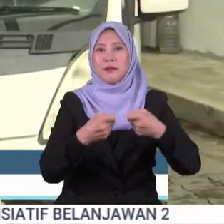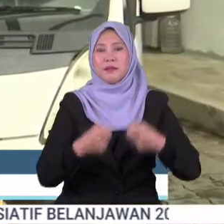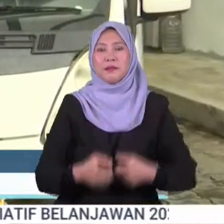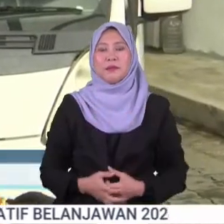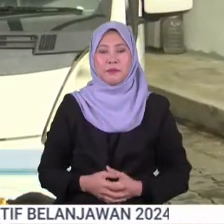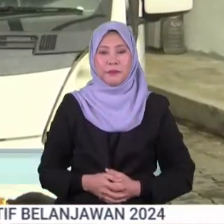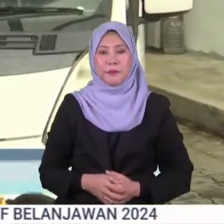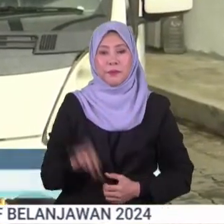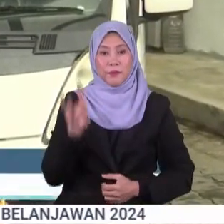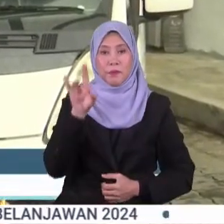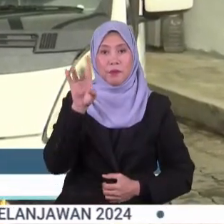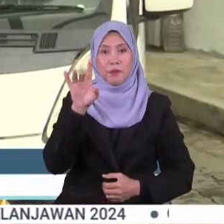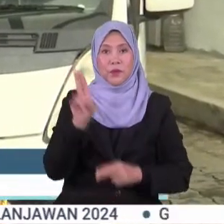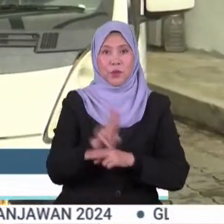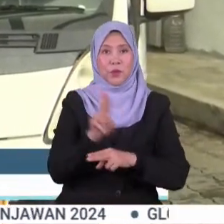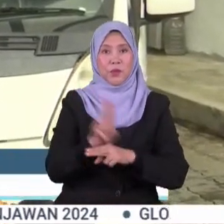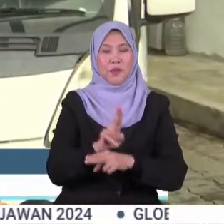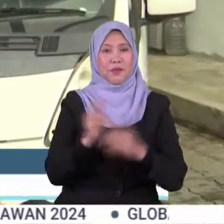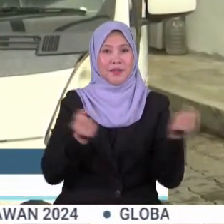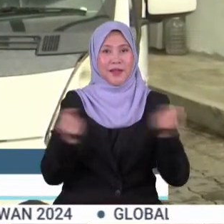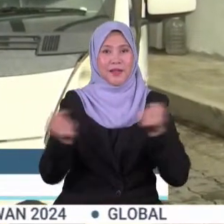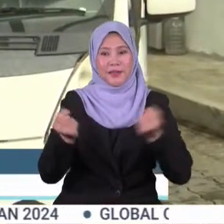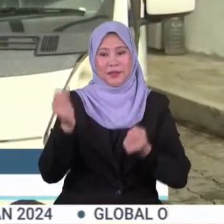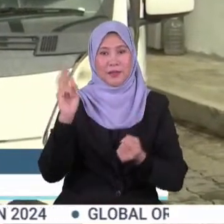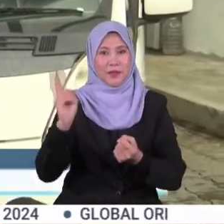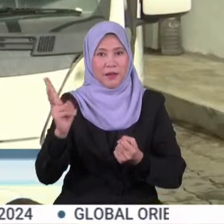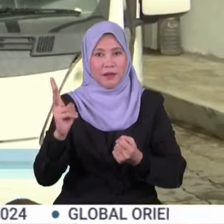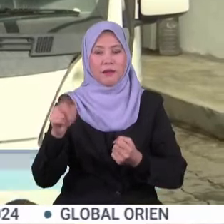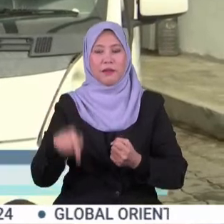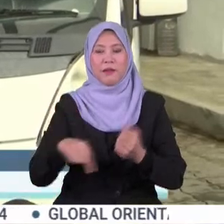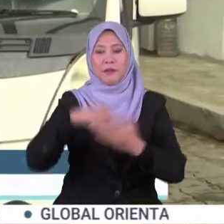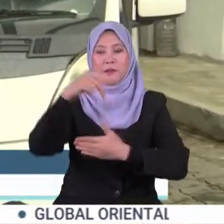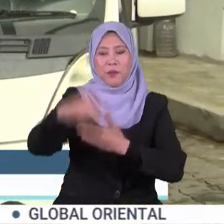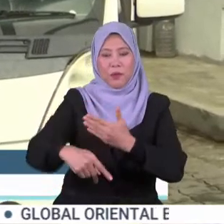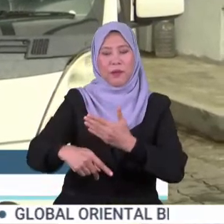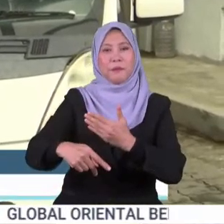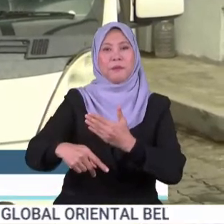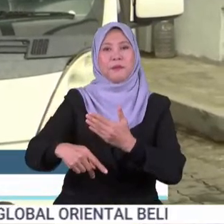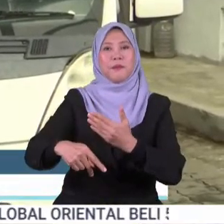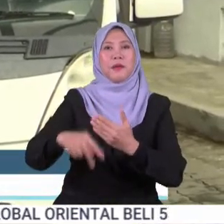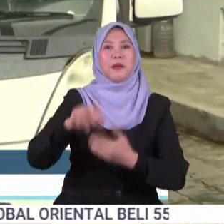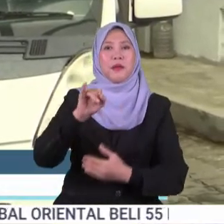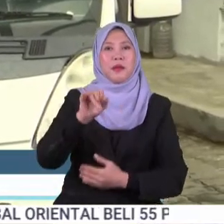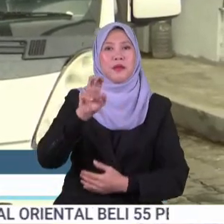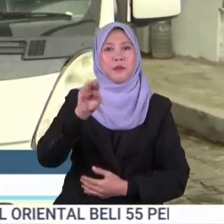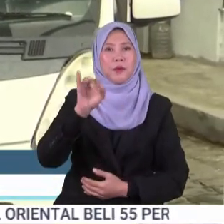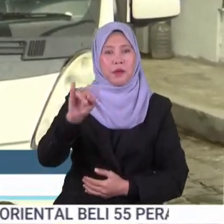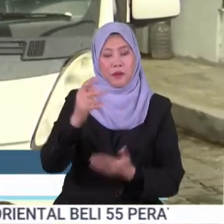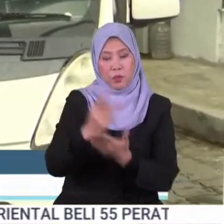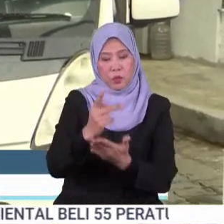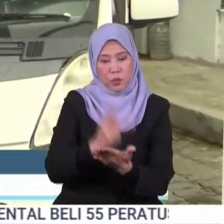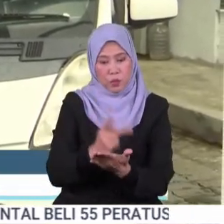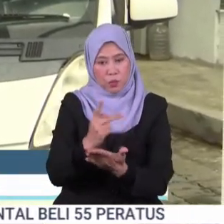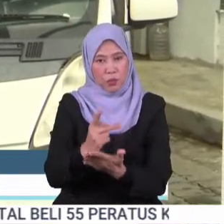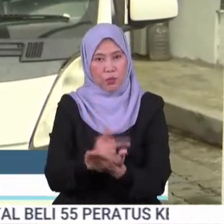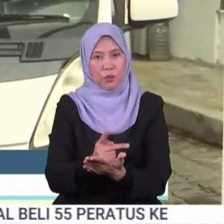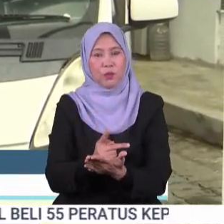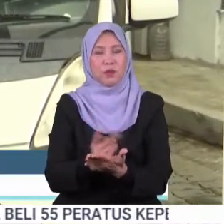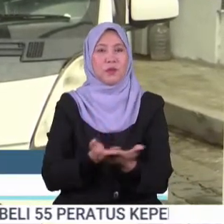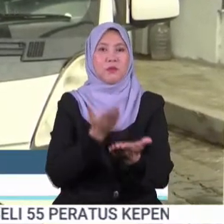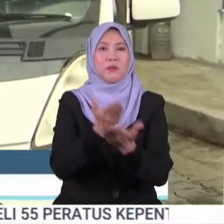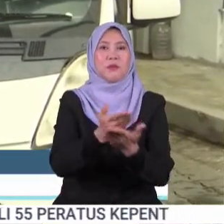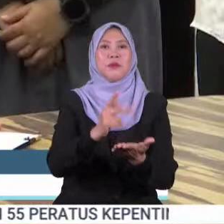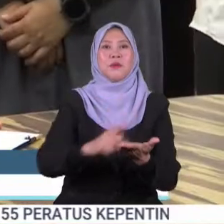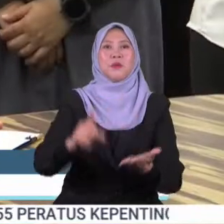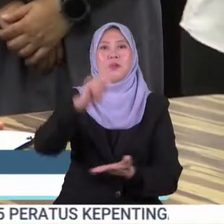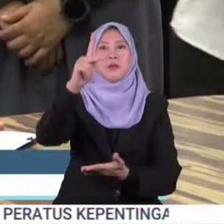Nah, insyaAllah juga kami akan gunakan kenderaan terpakai yang disumbangkan ini untuk program pentadbiran IMI bagi khusus hybrid yang ditawarkan oleh Kolej